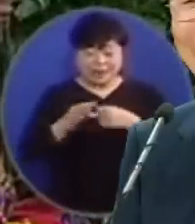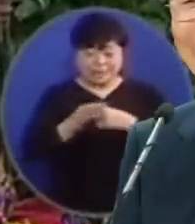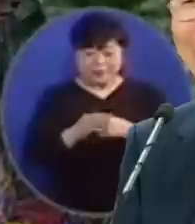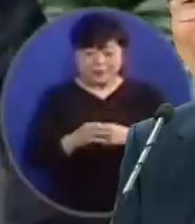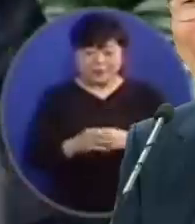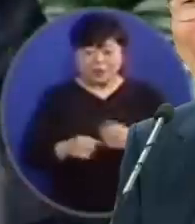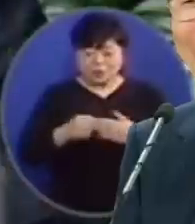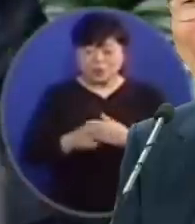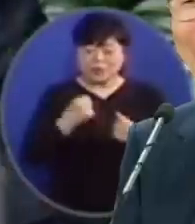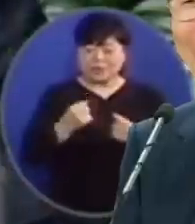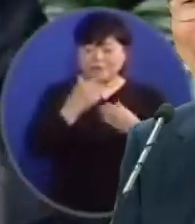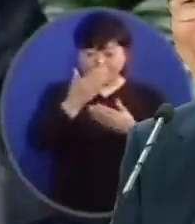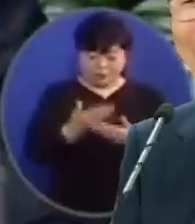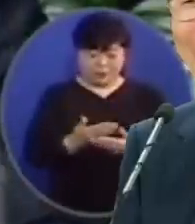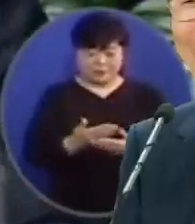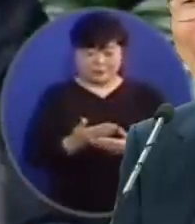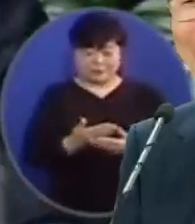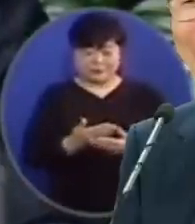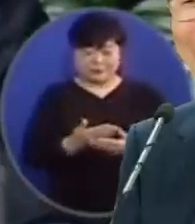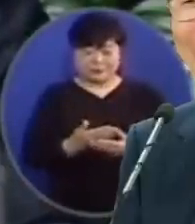우리가 용기와 힘을 얻겠습니까? 이러한